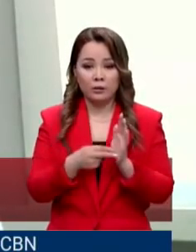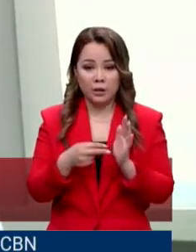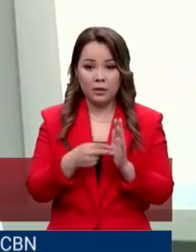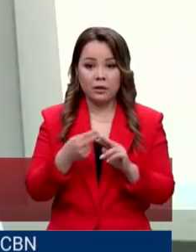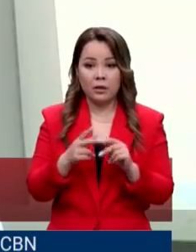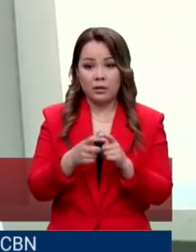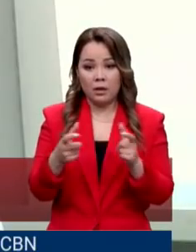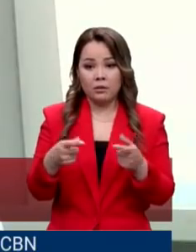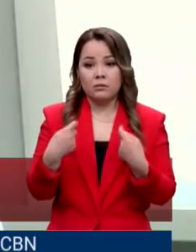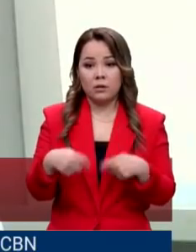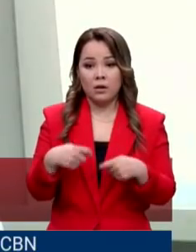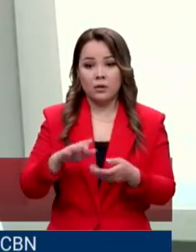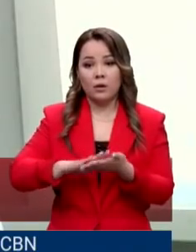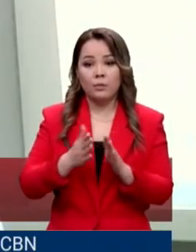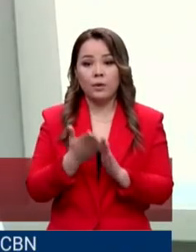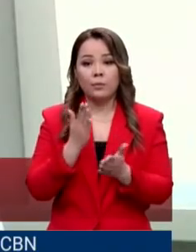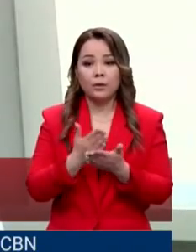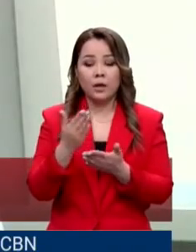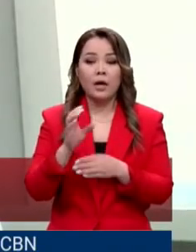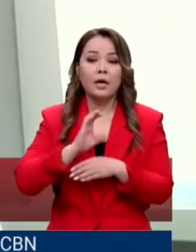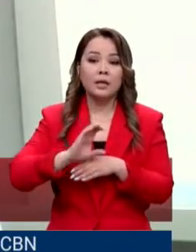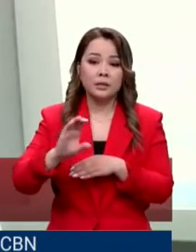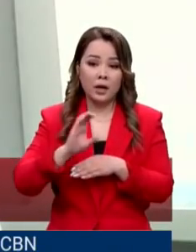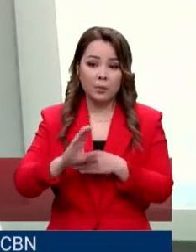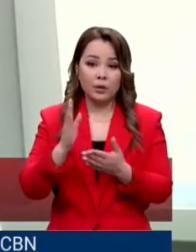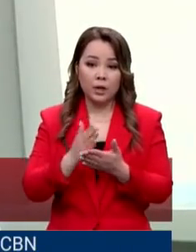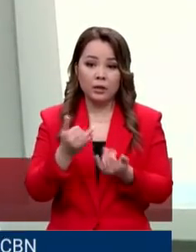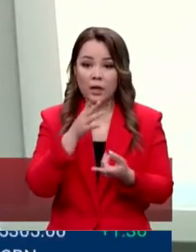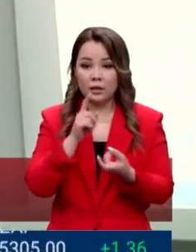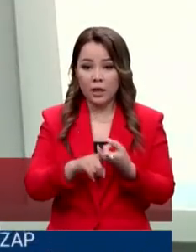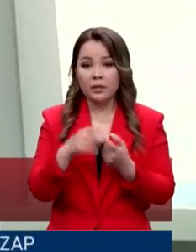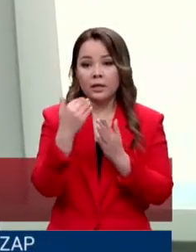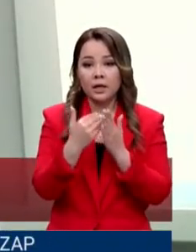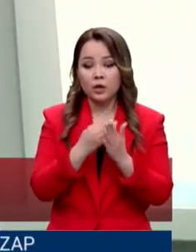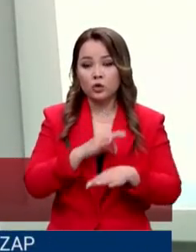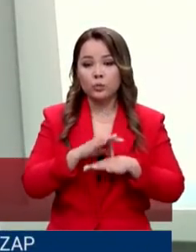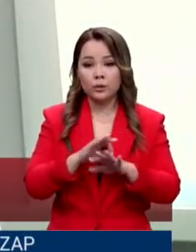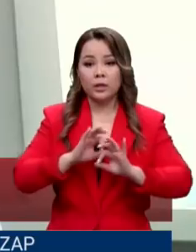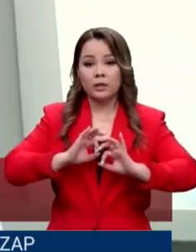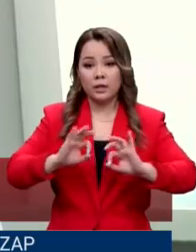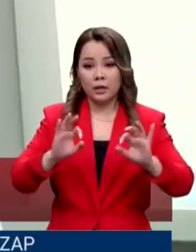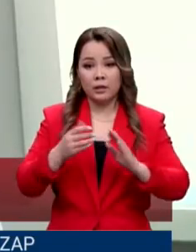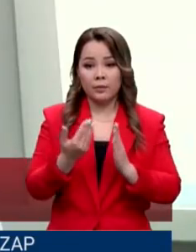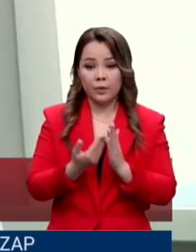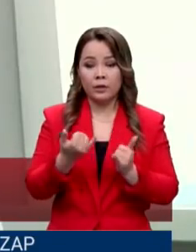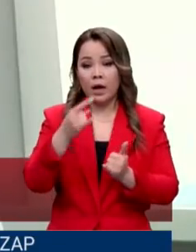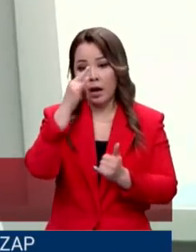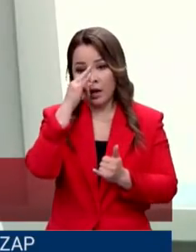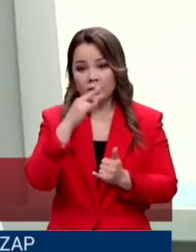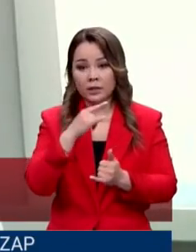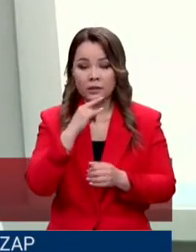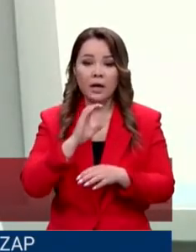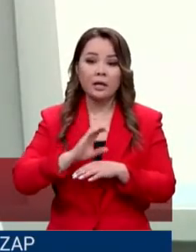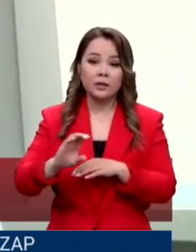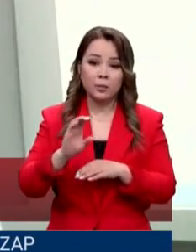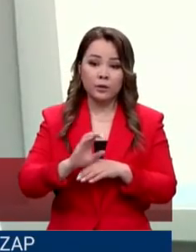егер сатылатын болса, мысалы экспортпен де, қазіргі кезде мысалы статистика қарасақ, Қазақстанның